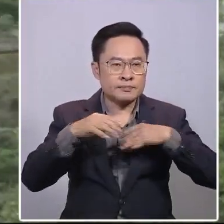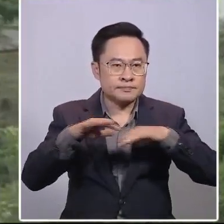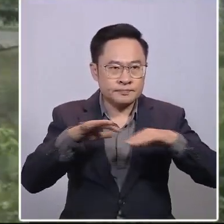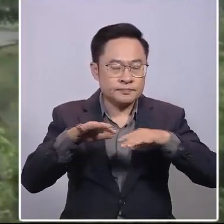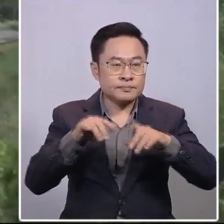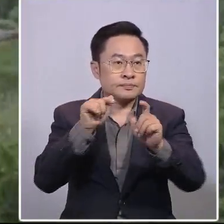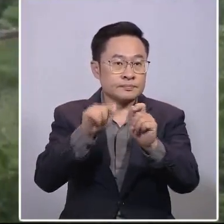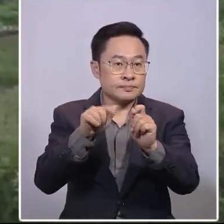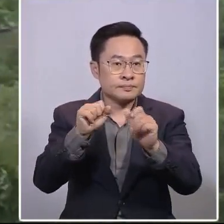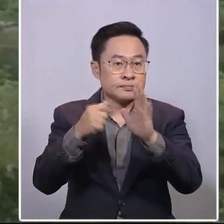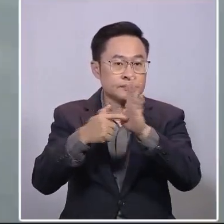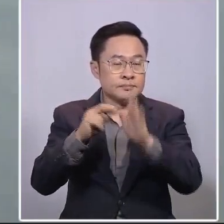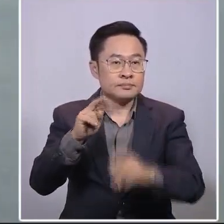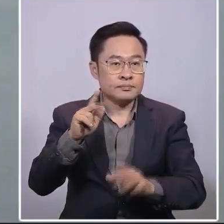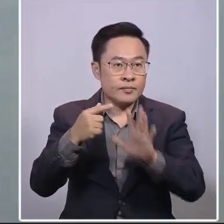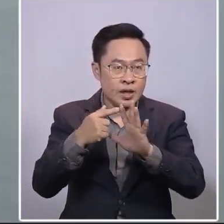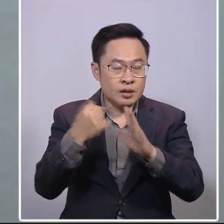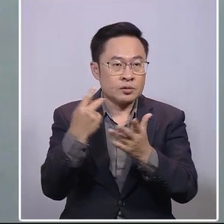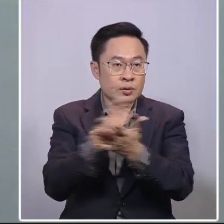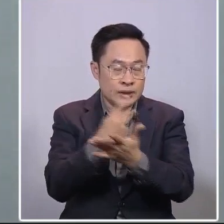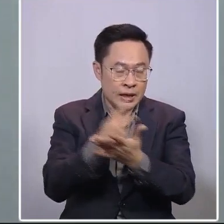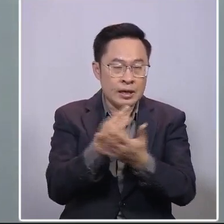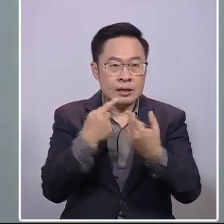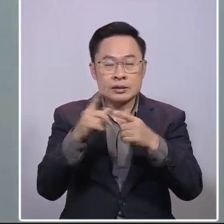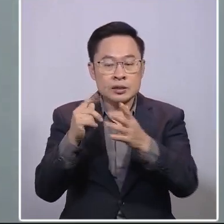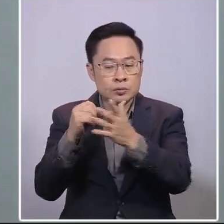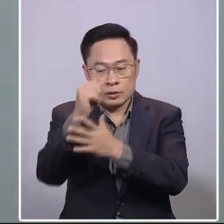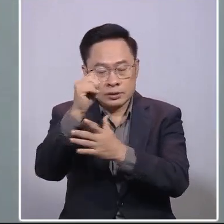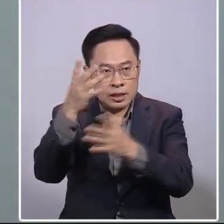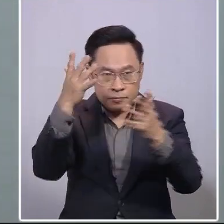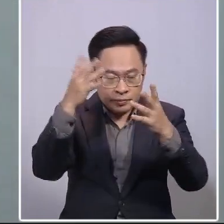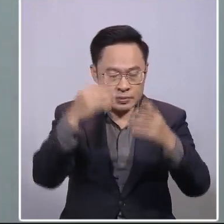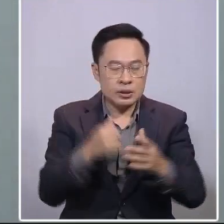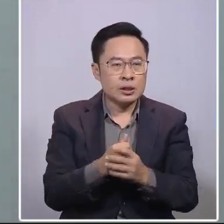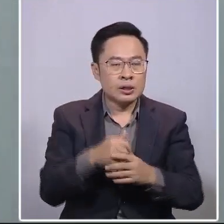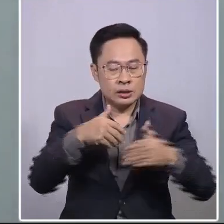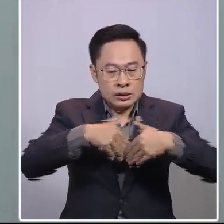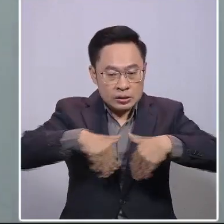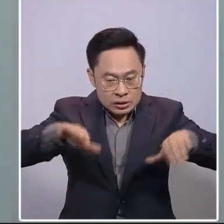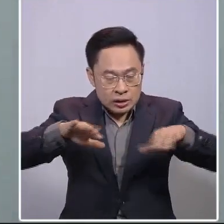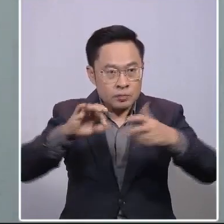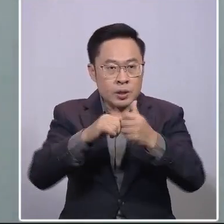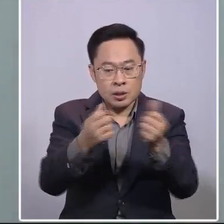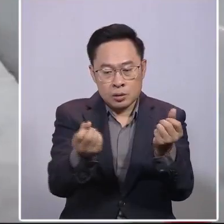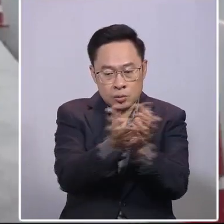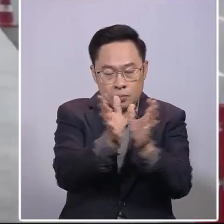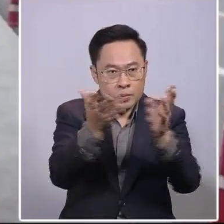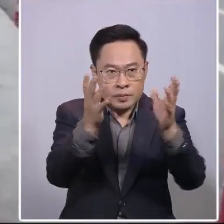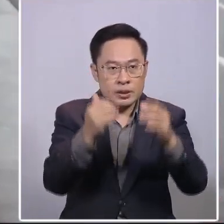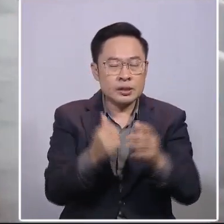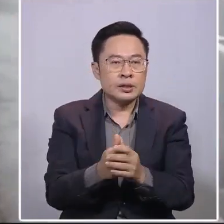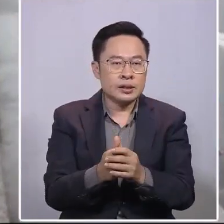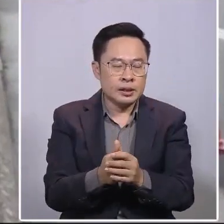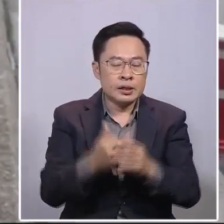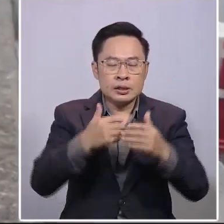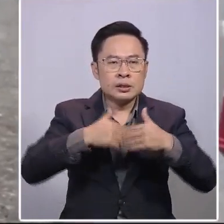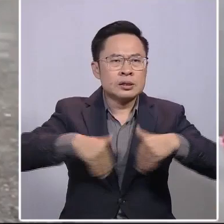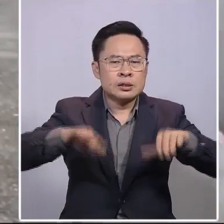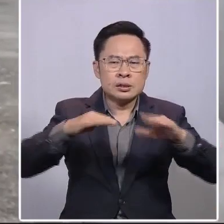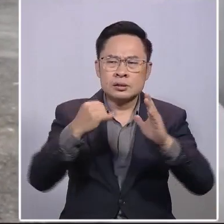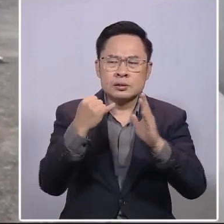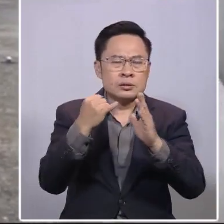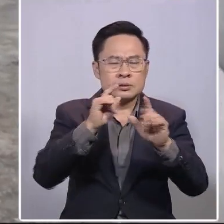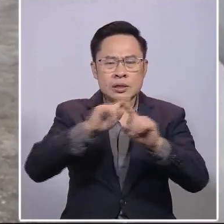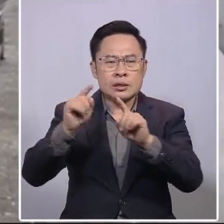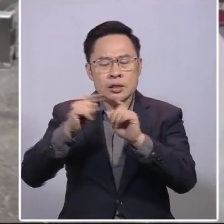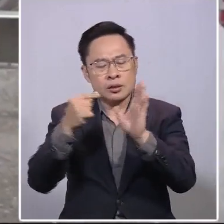ณอำเภอสังขละบุรีกาญจนบุรีแต่ว่ายังไม่มีผลกระทบต่อความมั่นคงของเขื่อนแม่จางนะครับเขื่อนสิริกิติ์ เขื่อนภูมิพล